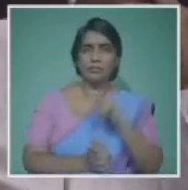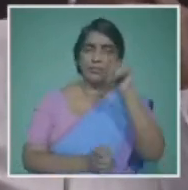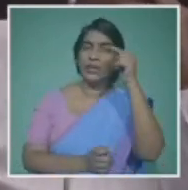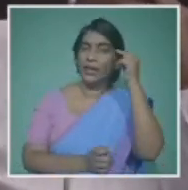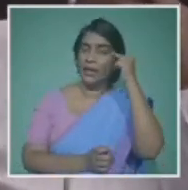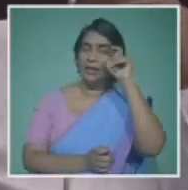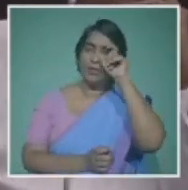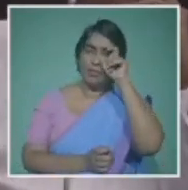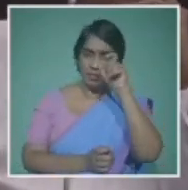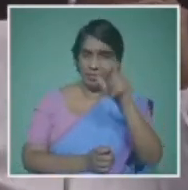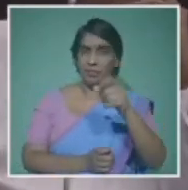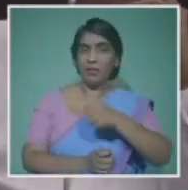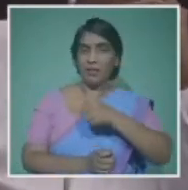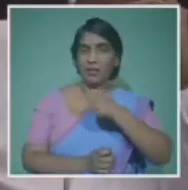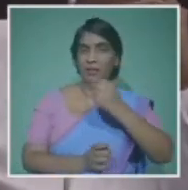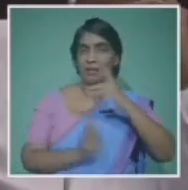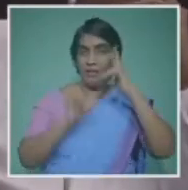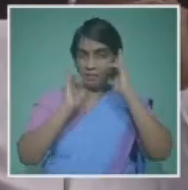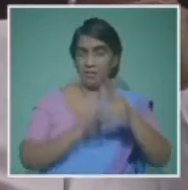dagaran jece katih itu,